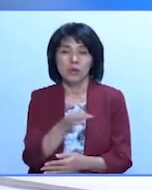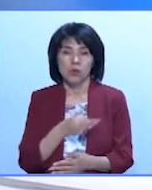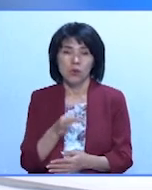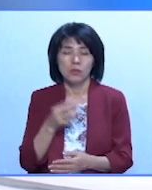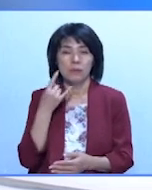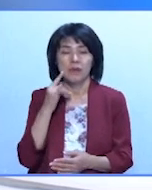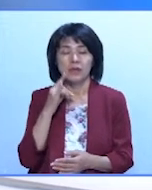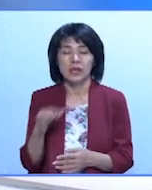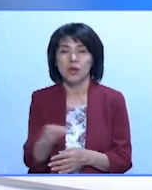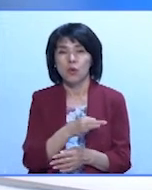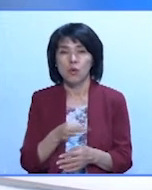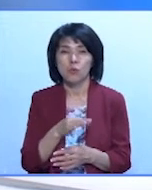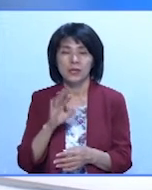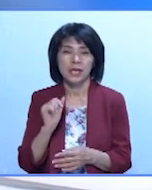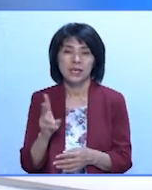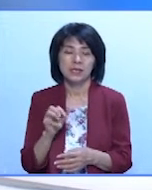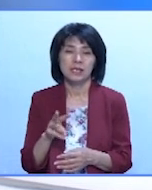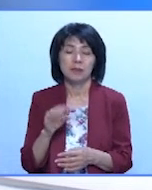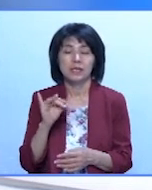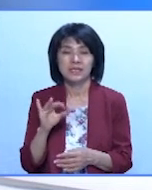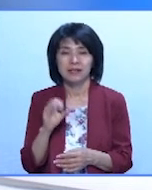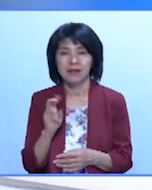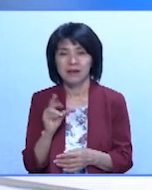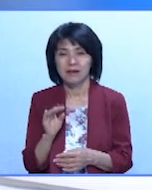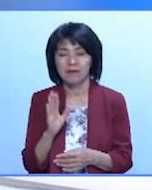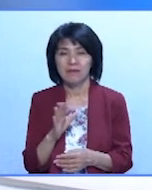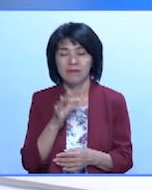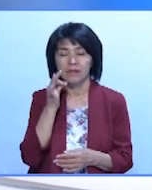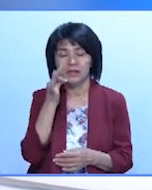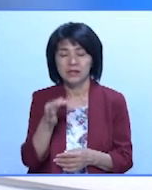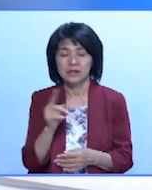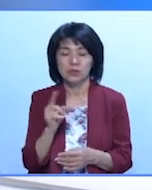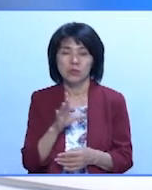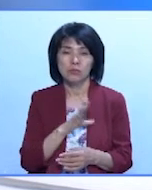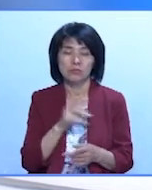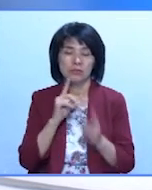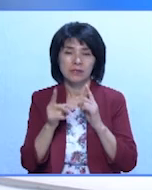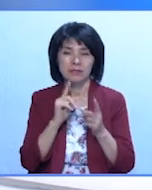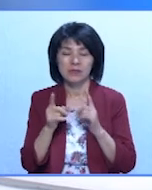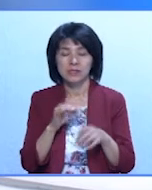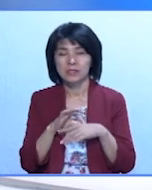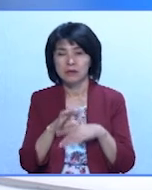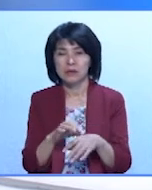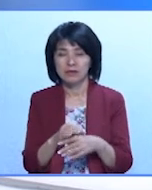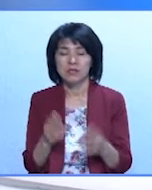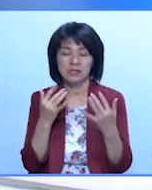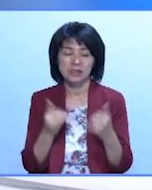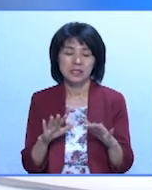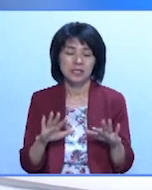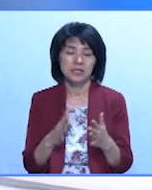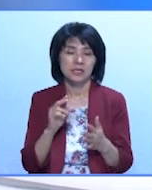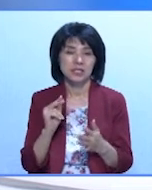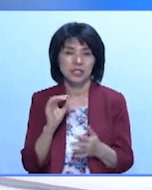Павлодар облысының әкімі Әбілқайыр Сқақов бұқаралық ақпарат құралдарымен баспасөз конференциясын өткізді. Жиында төтенше жағдай